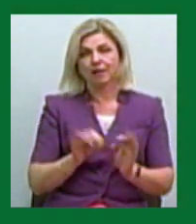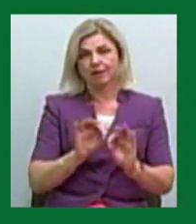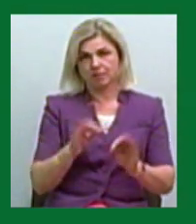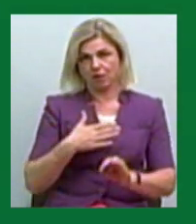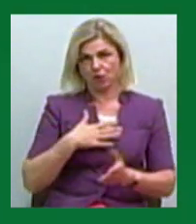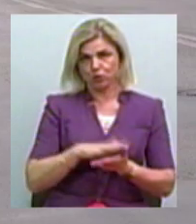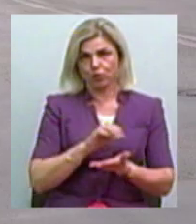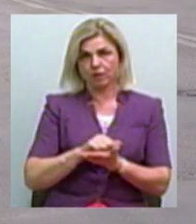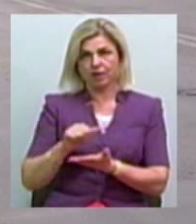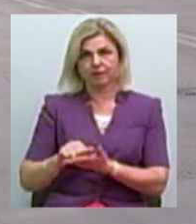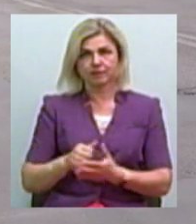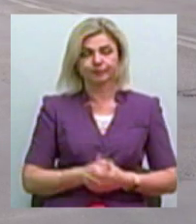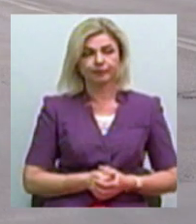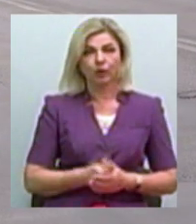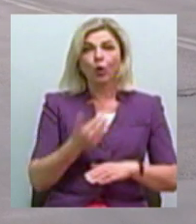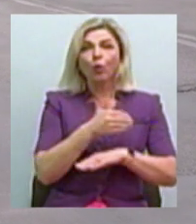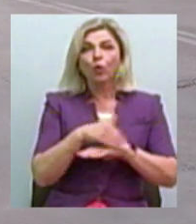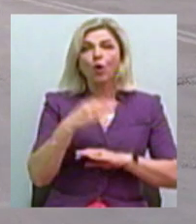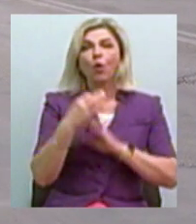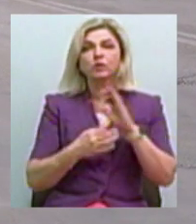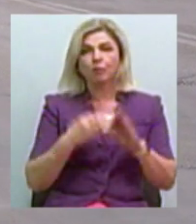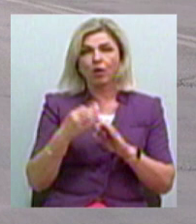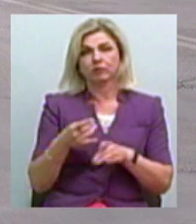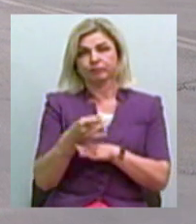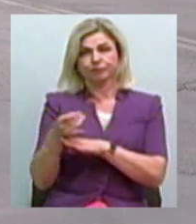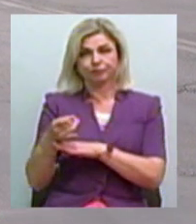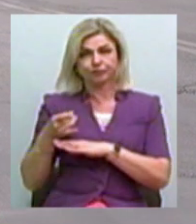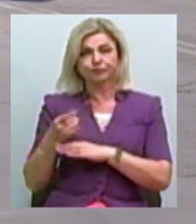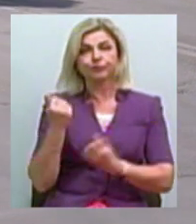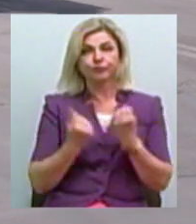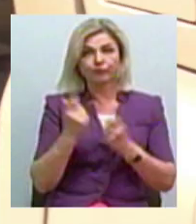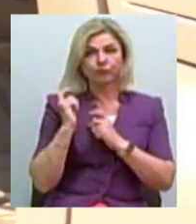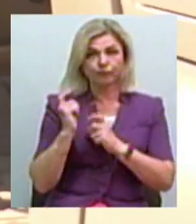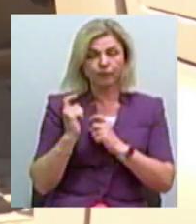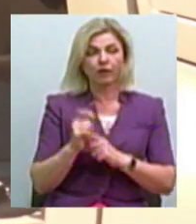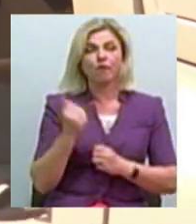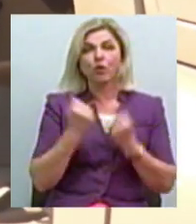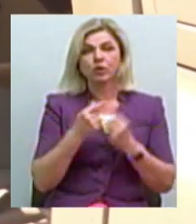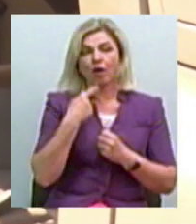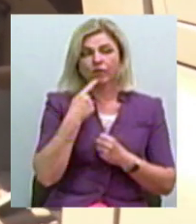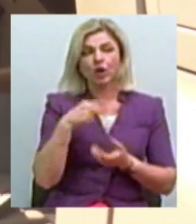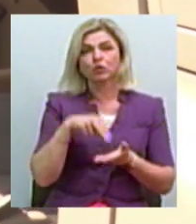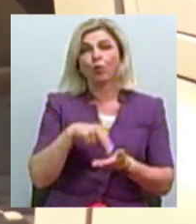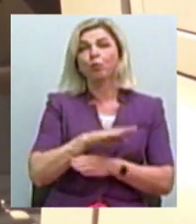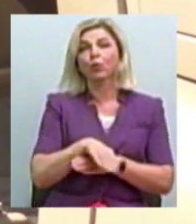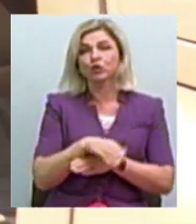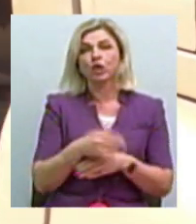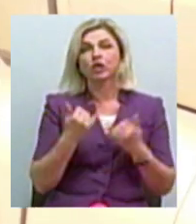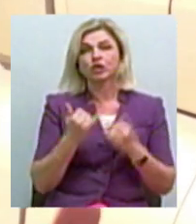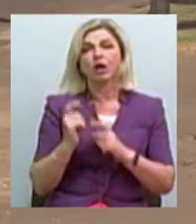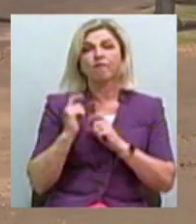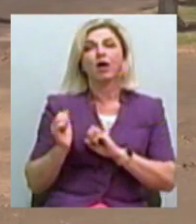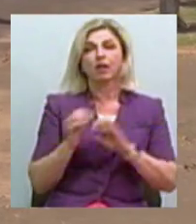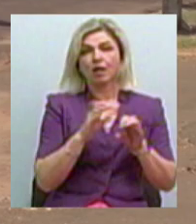Суспільного. Вулиця Космонавтів. На узбіччях припарковані вантажівки. Водії автівок розповідають, стоять порожні. Зараз